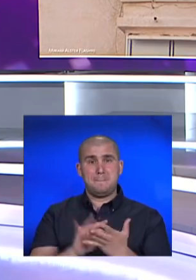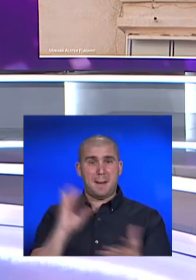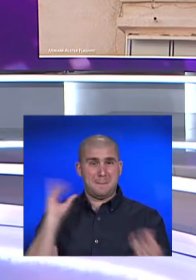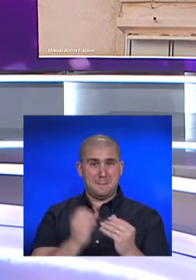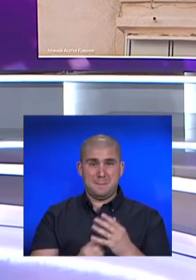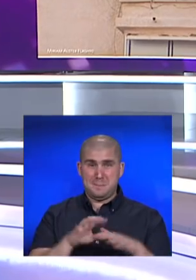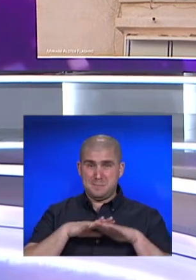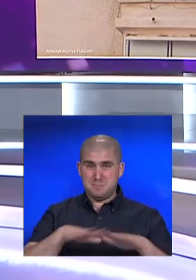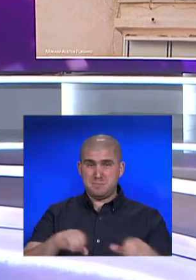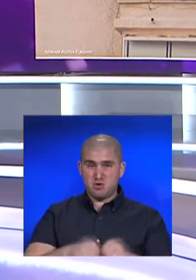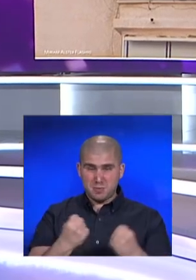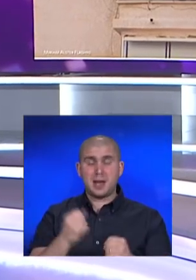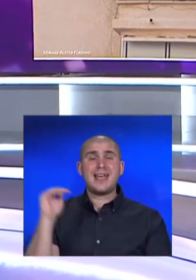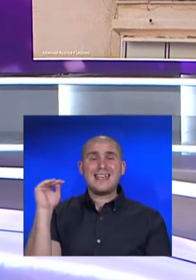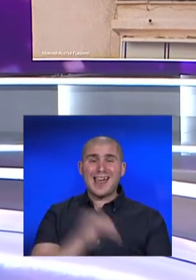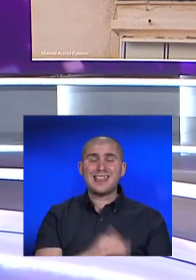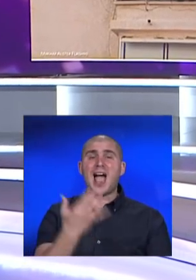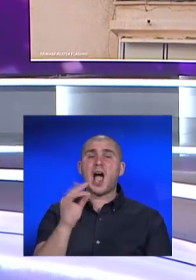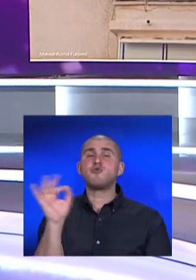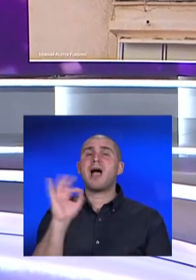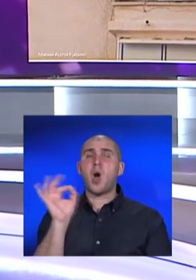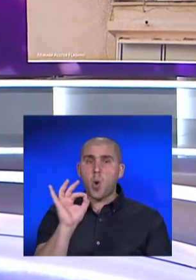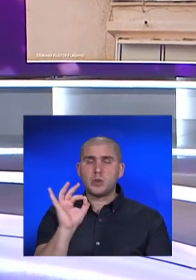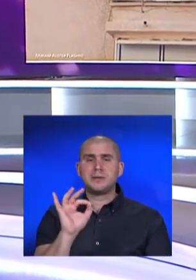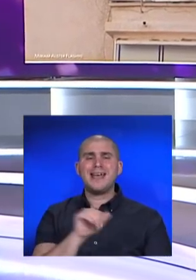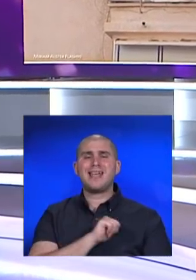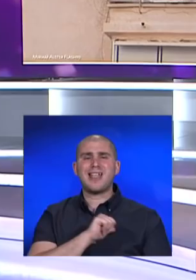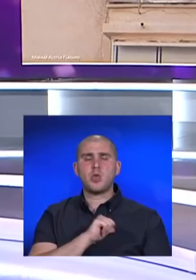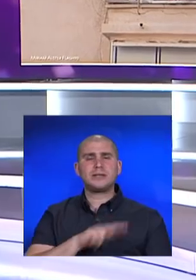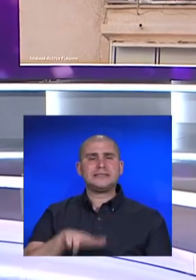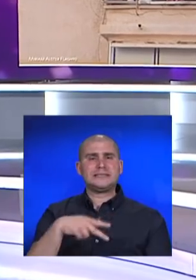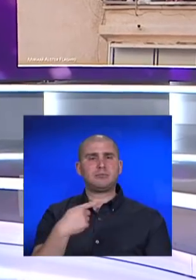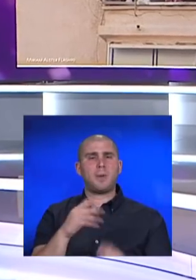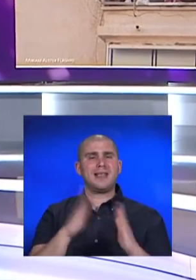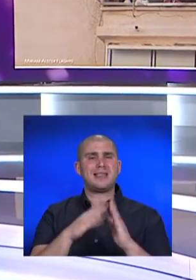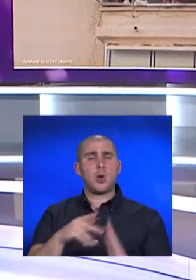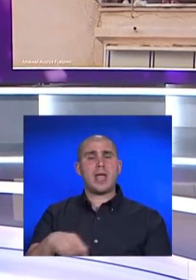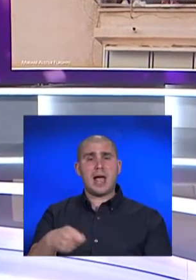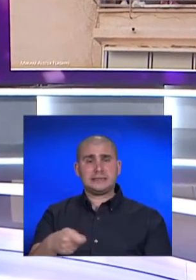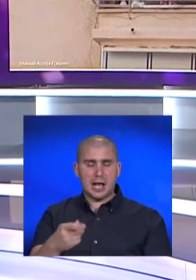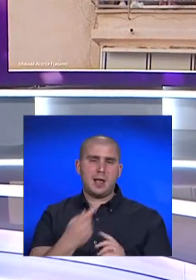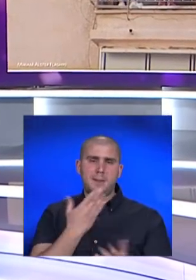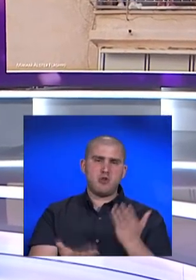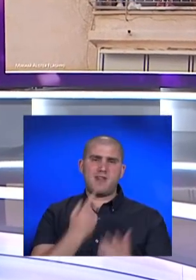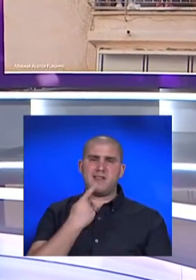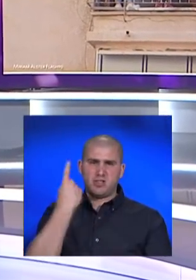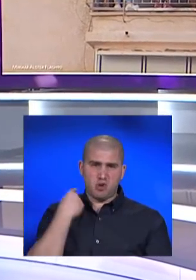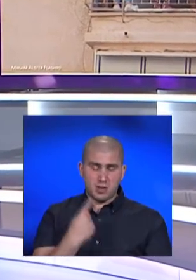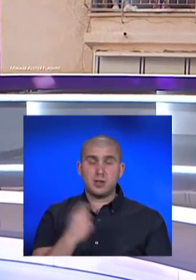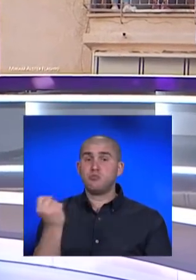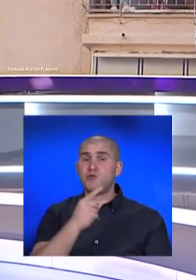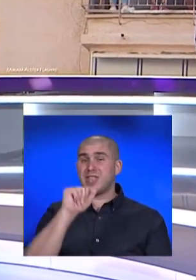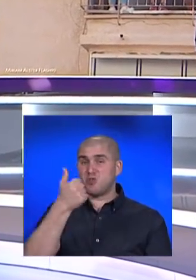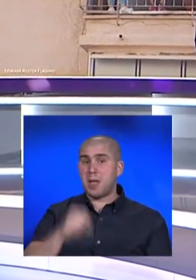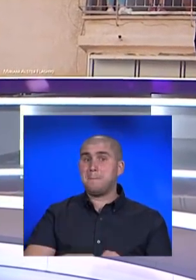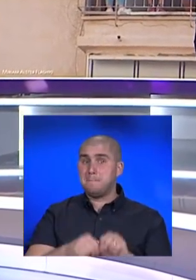ירידה של כ-50% בהתעניינות של הציבור בדירות להשכרה לעומת השנה שעברה. בשבועות הראשונים של המשבר, בעצם